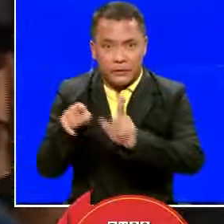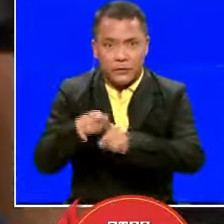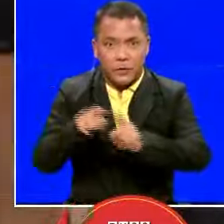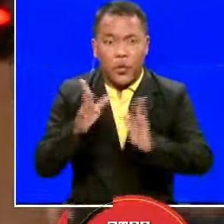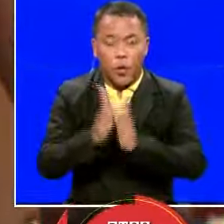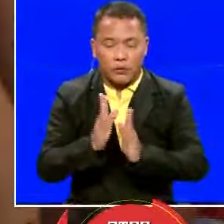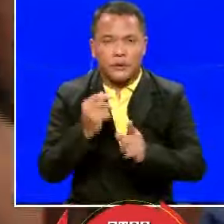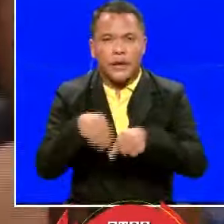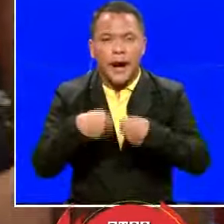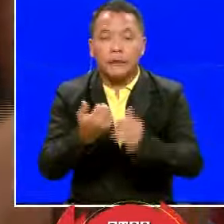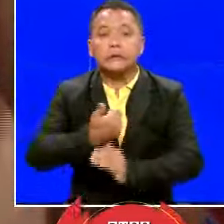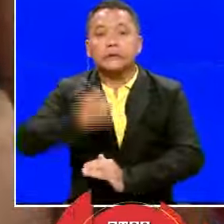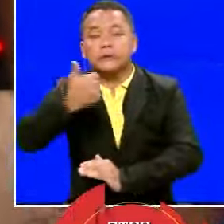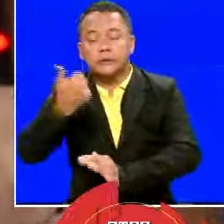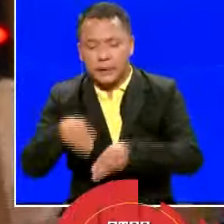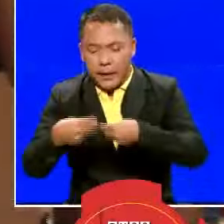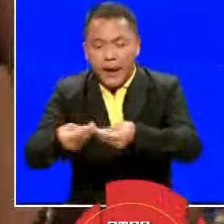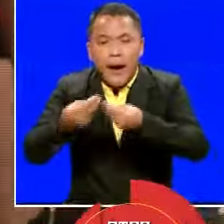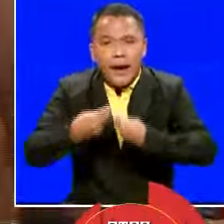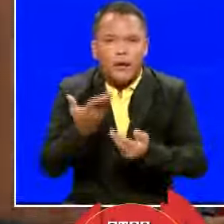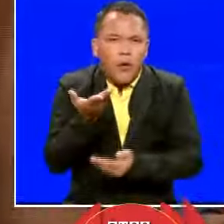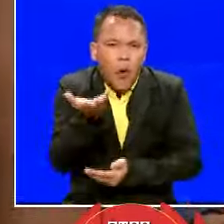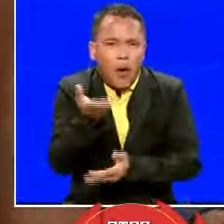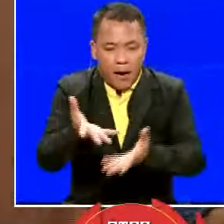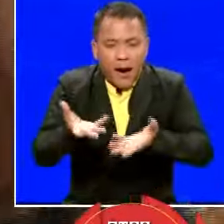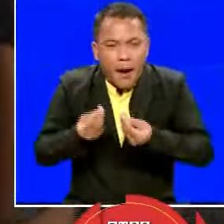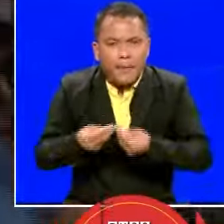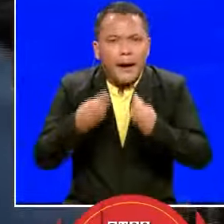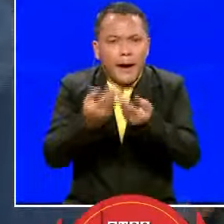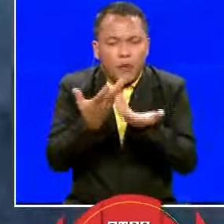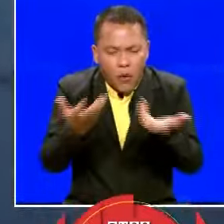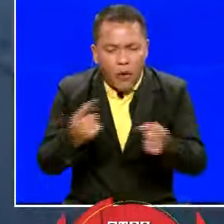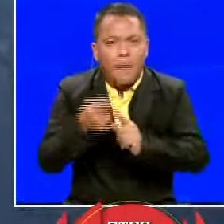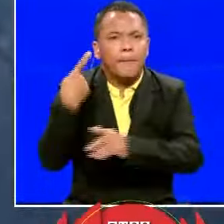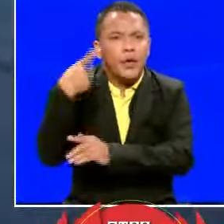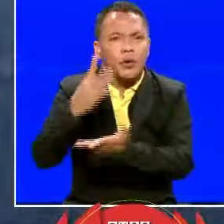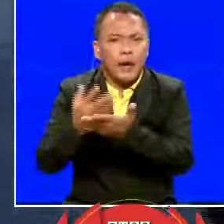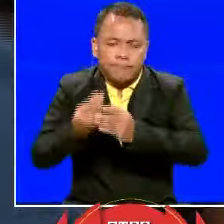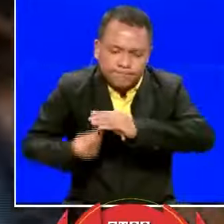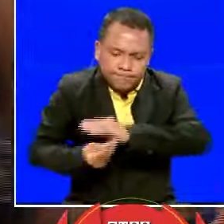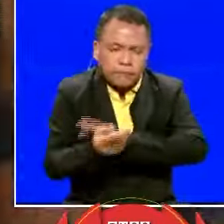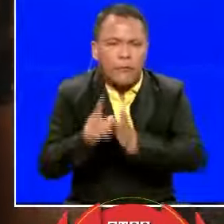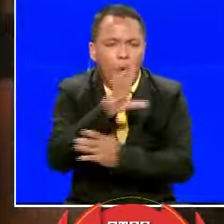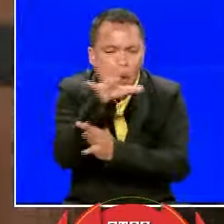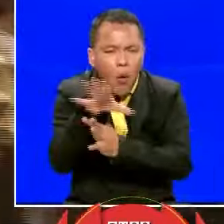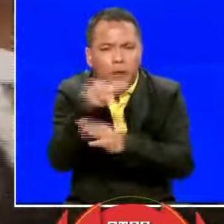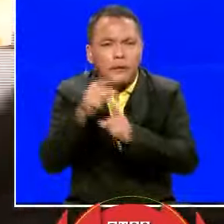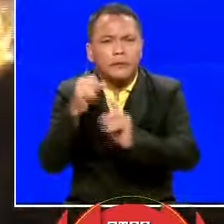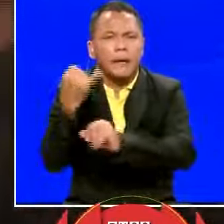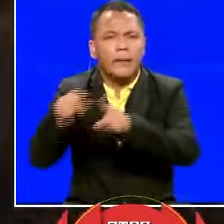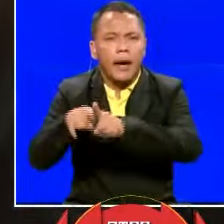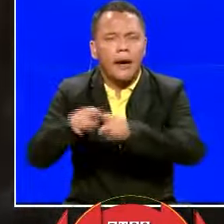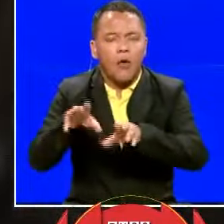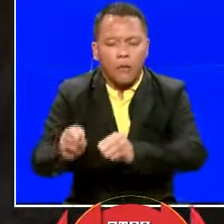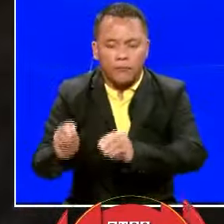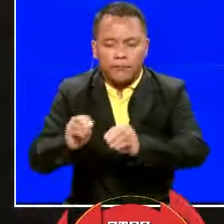นผู้ใช้ให้ผู้อื่นให้ขอให้หรือรับว่าจะให้ทรัพย์สินหรือประโยชน์อื่นใดเพื่อจูงใจให้กระทำการและประวิ